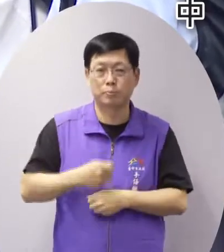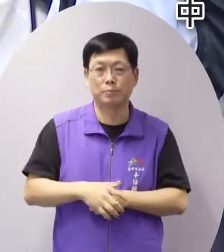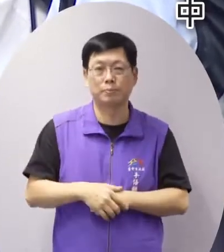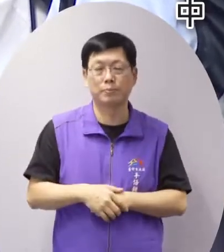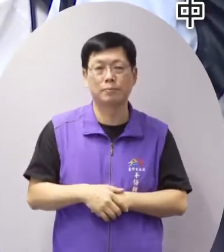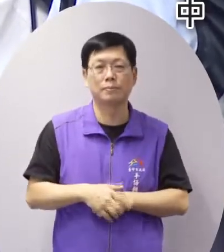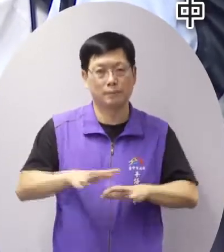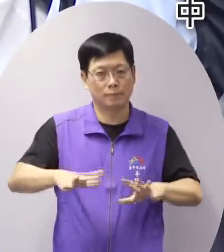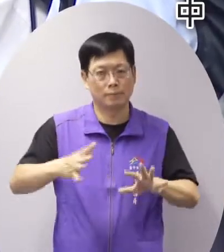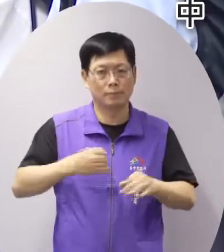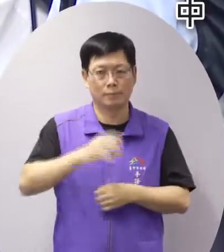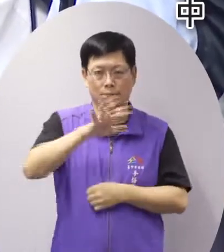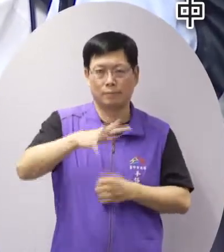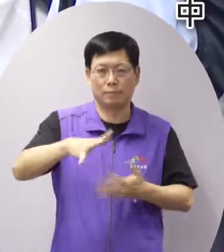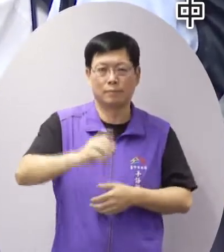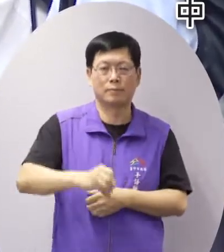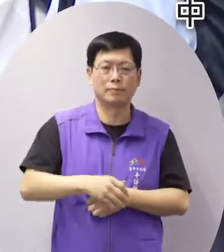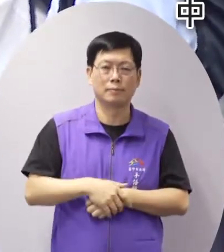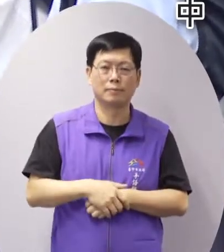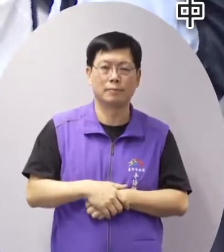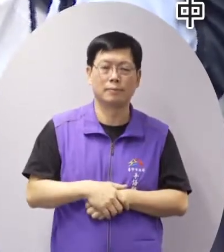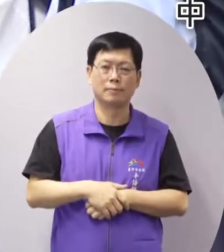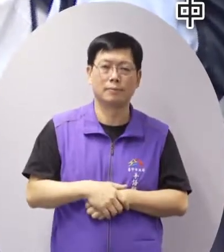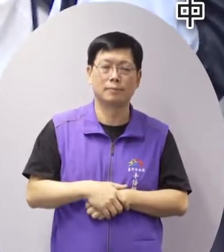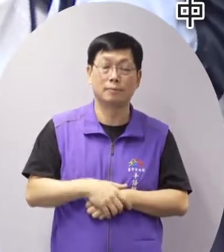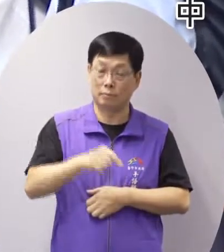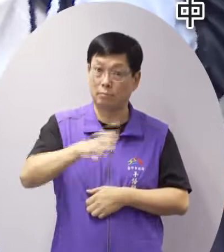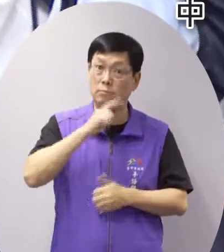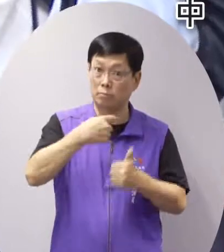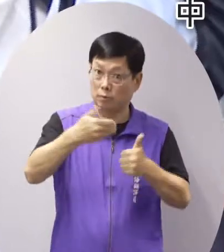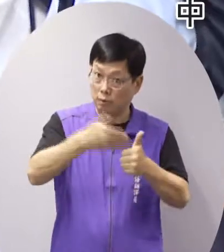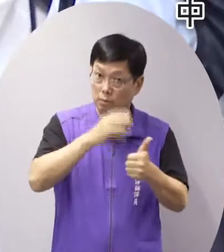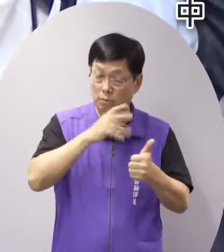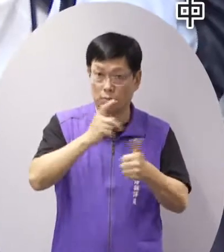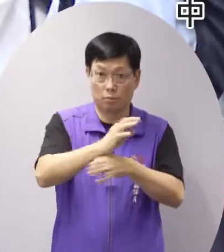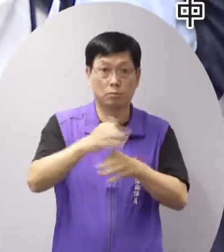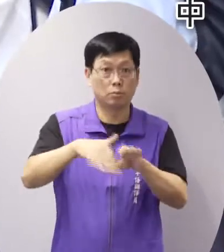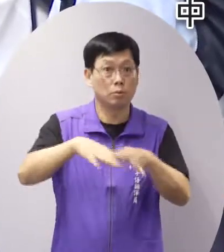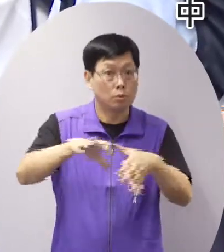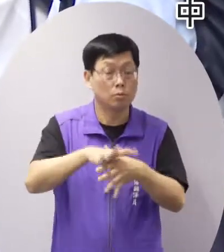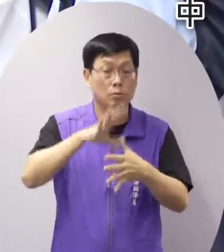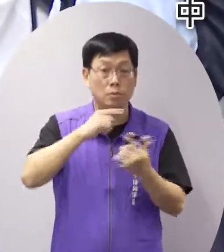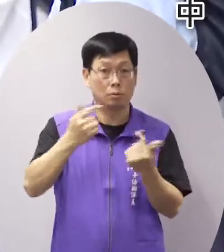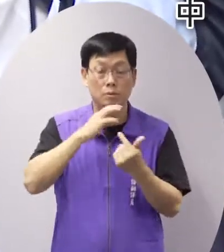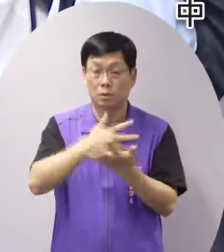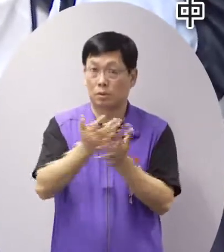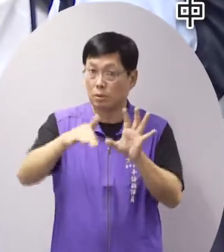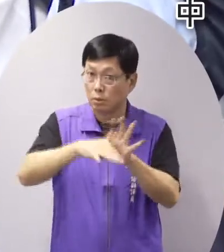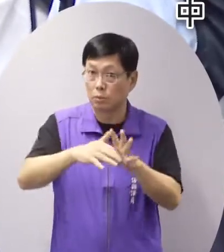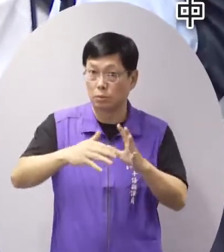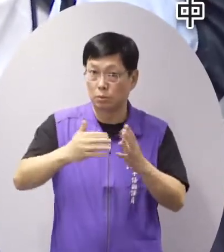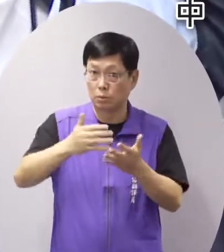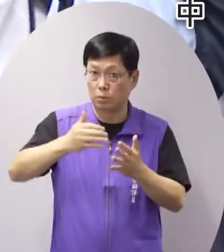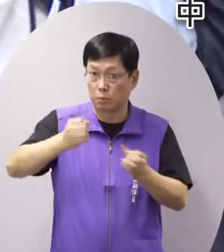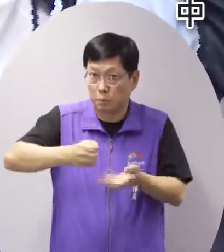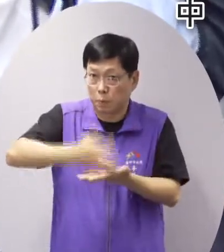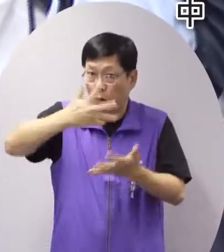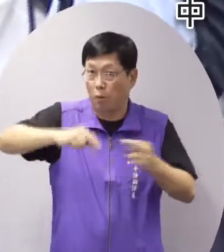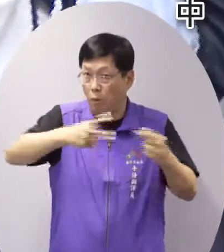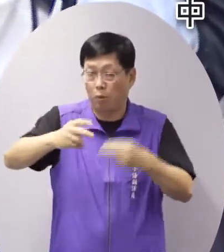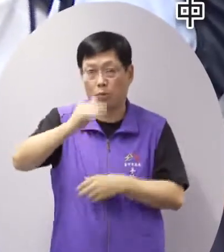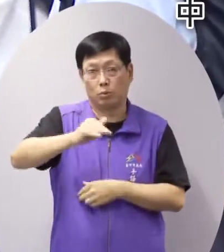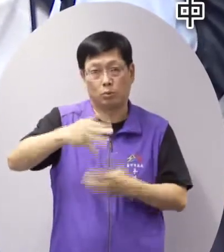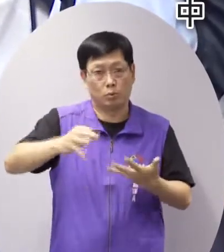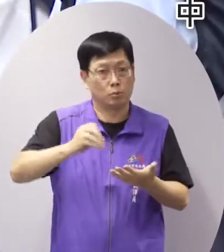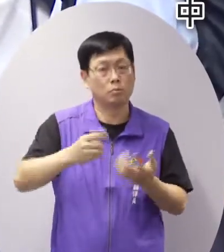部分，我们也编了5000多万。那对于因为这是教育科学文化支出，我们到艺文场所的整建哈，也编了9000多万哈，